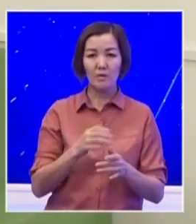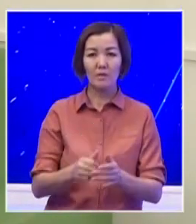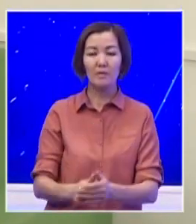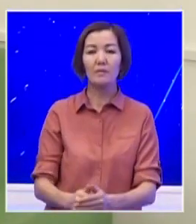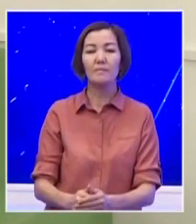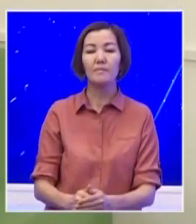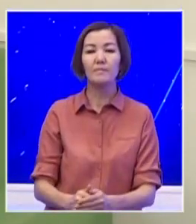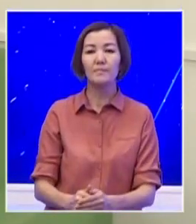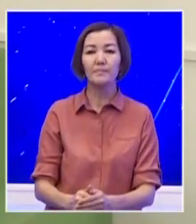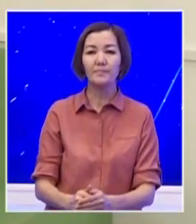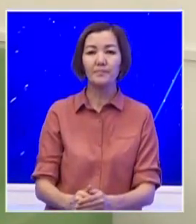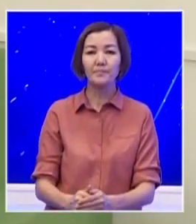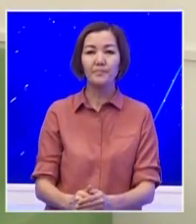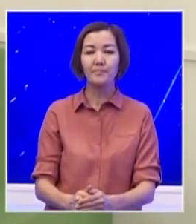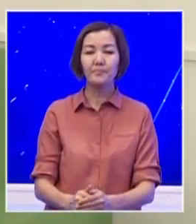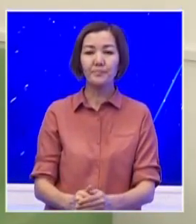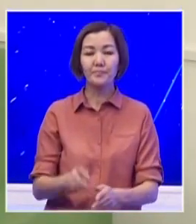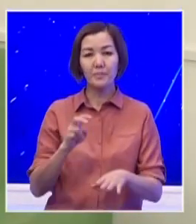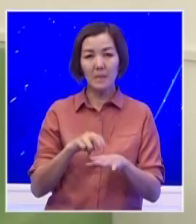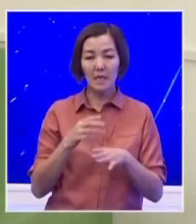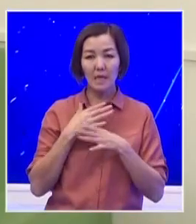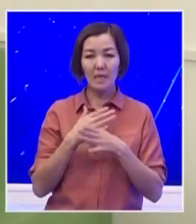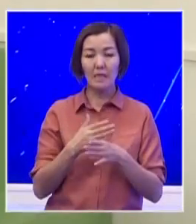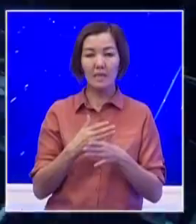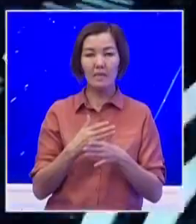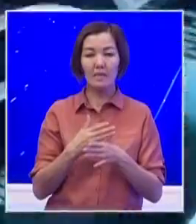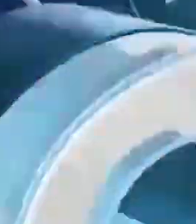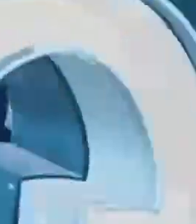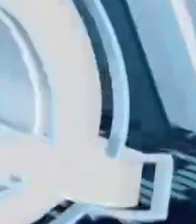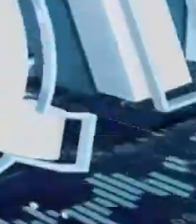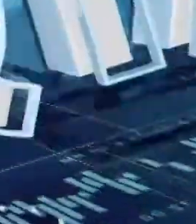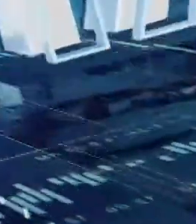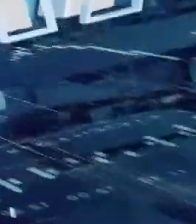арқылы, арқасында, осы дәрігерлердің арқасында.